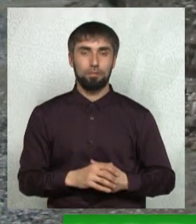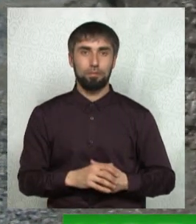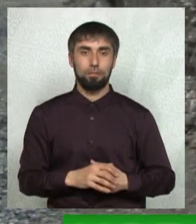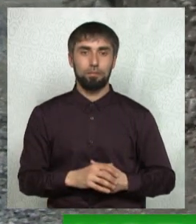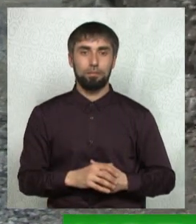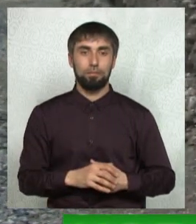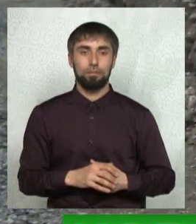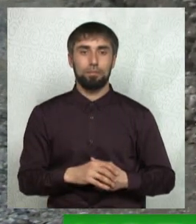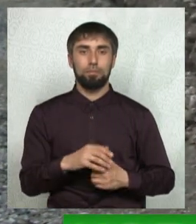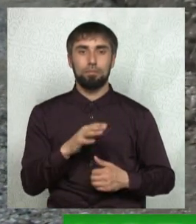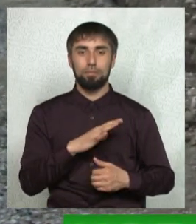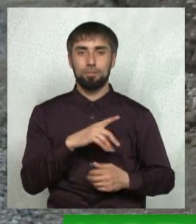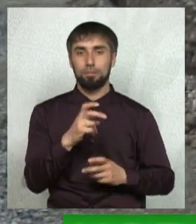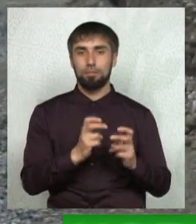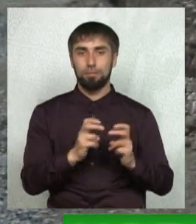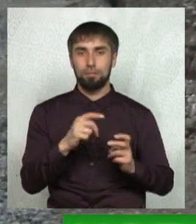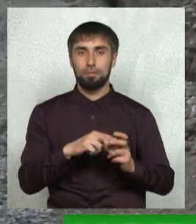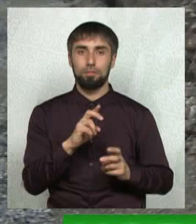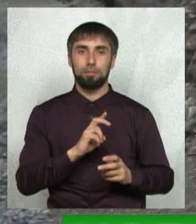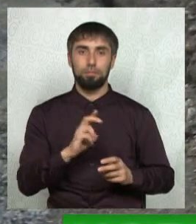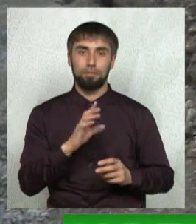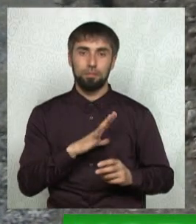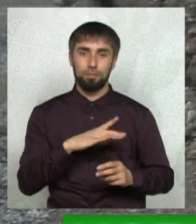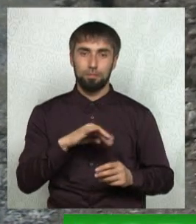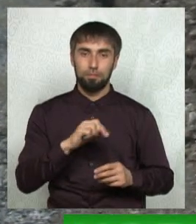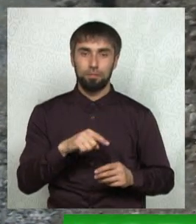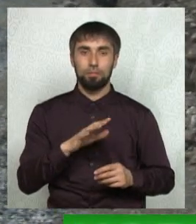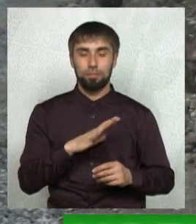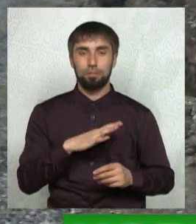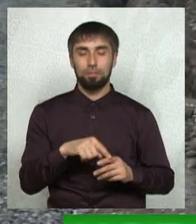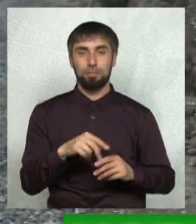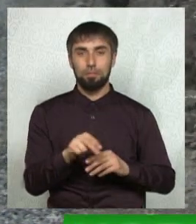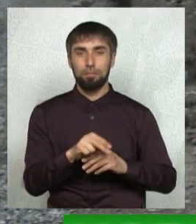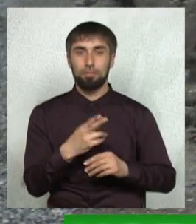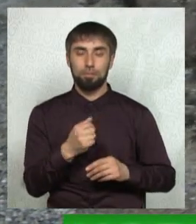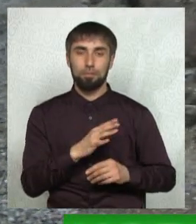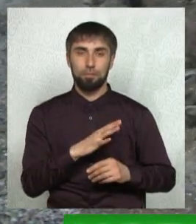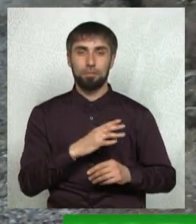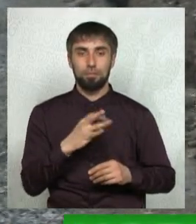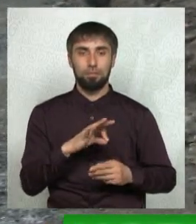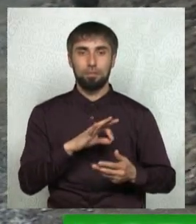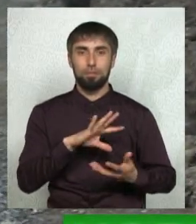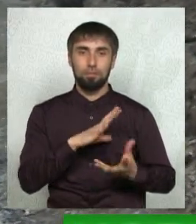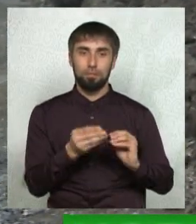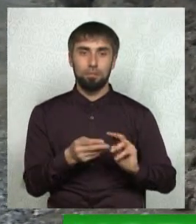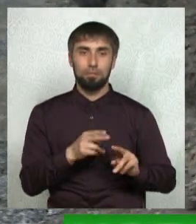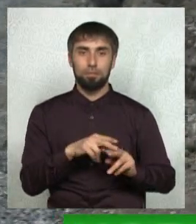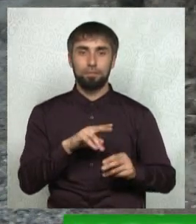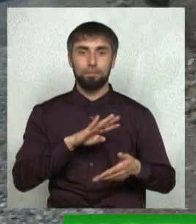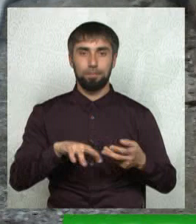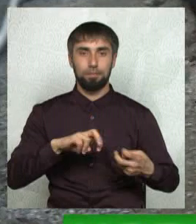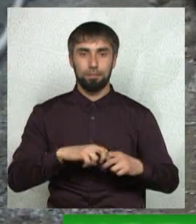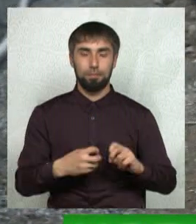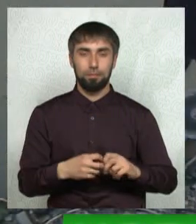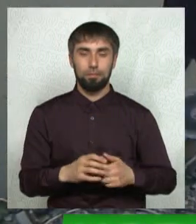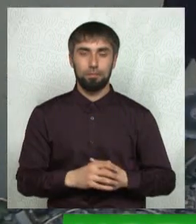Но вещь-то, а еще заводской браки, уж хам получил, не сдент, что устранить бибежи, хамаш. Аж основном нормальным холм